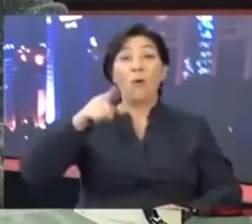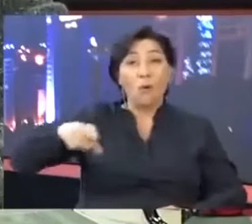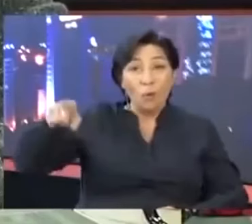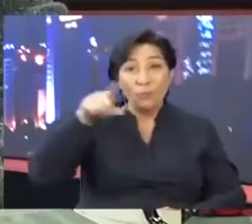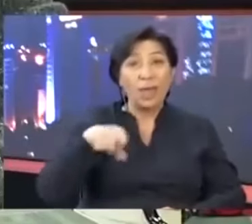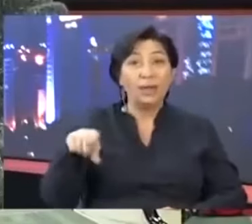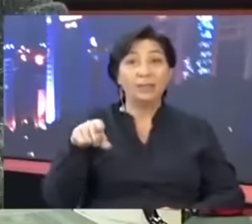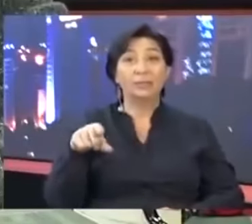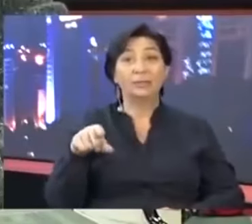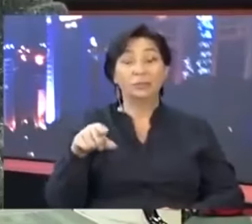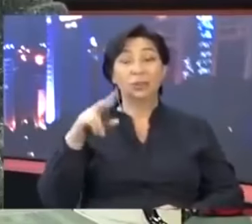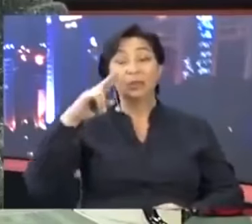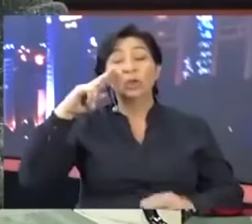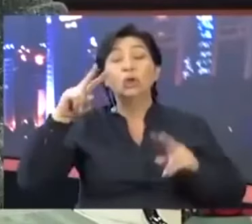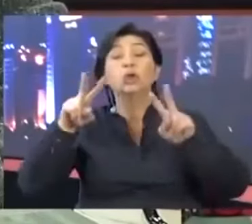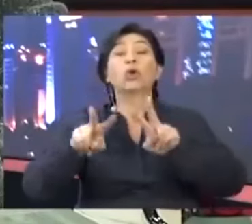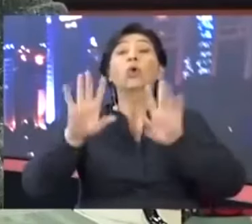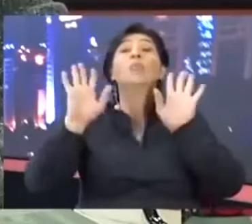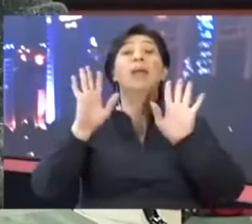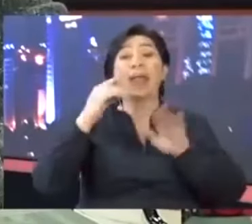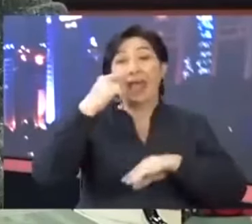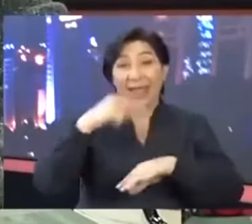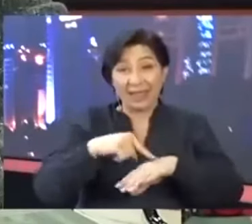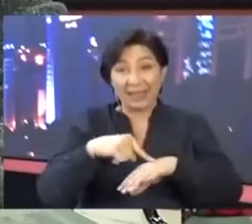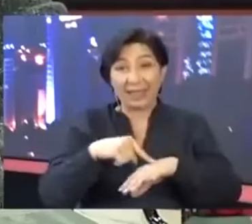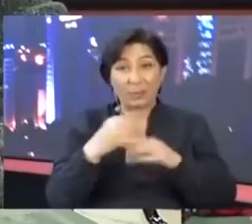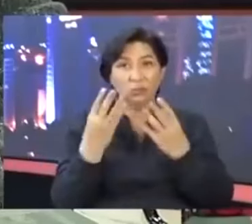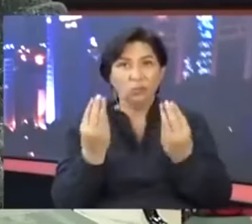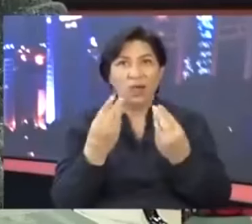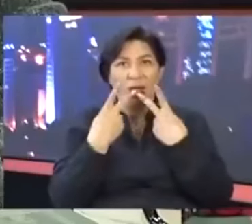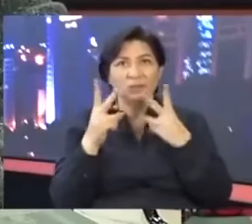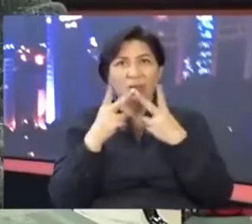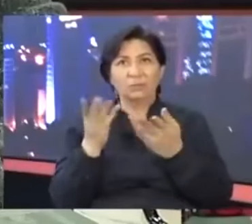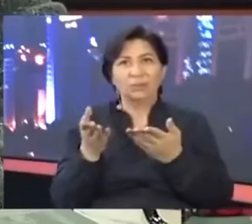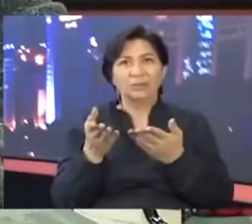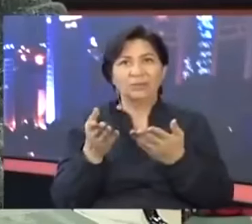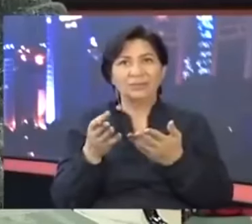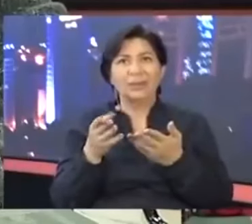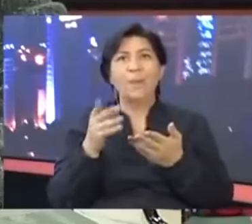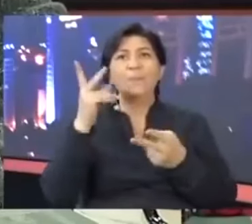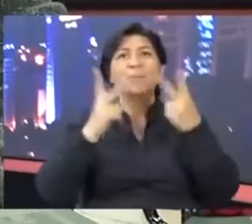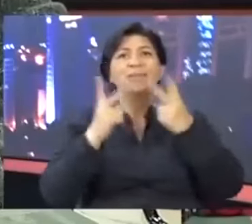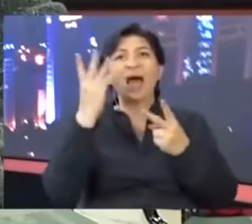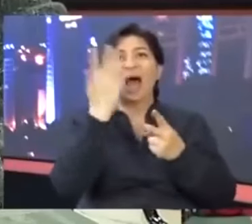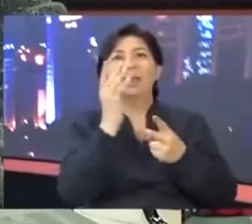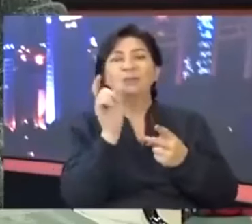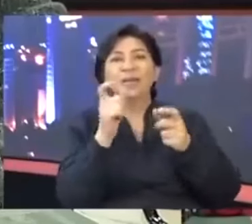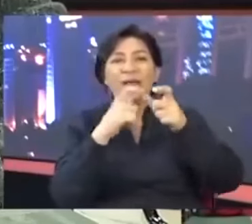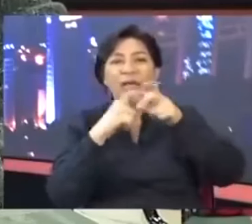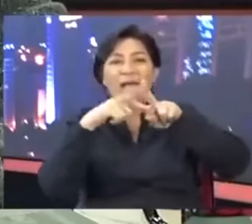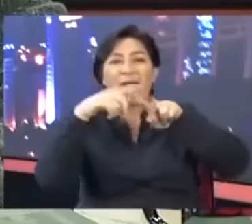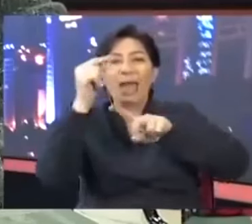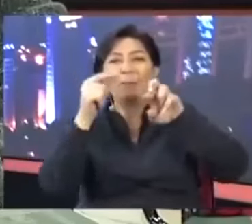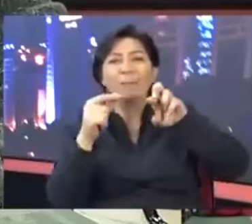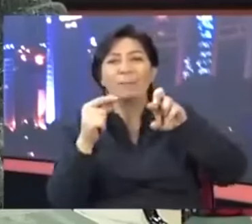onlar görünmeyene inanırlar gayba Evet çok güzel Bak burada şey var mesela mesela bazıları Arapça mesela bunun gayp kelimesi